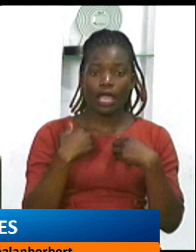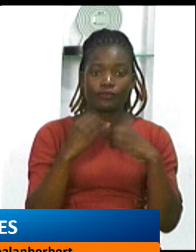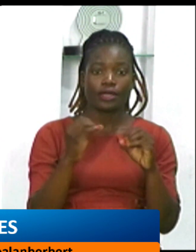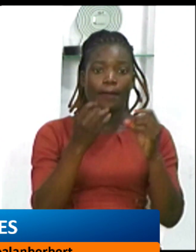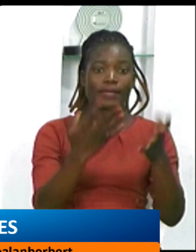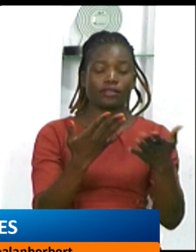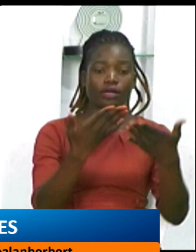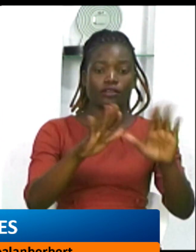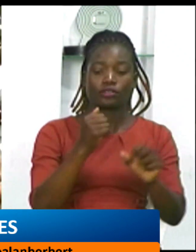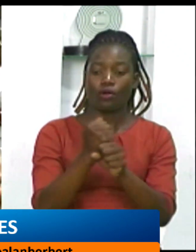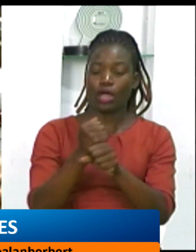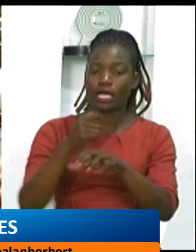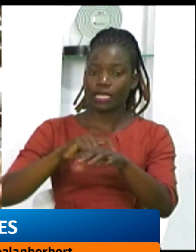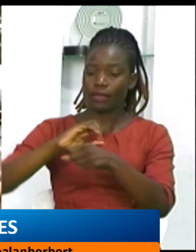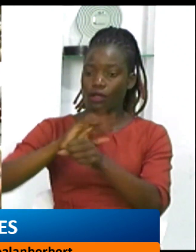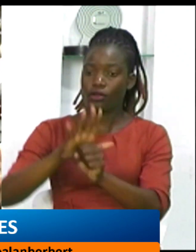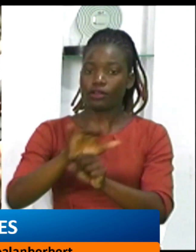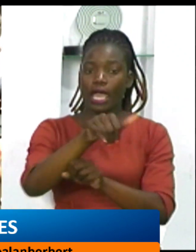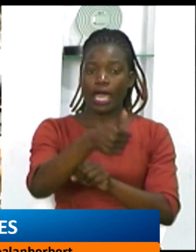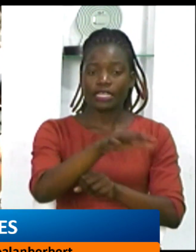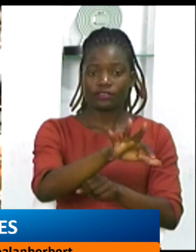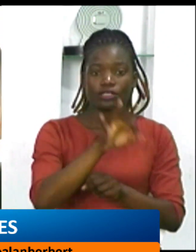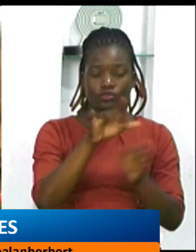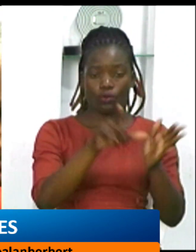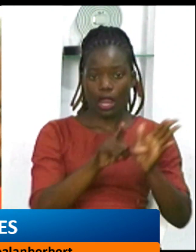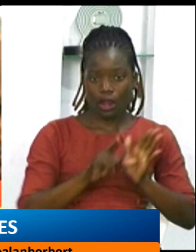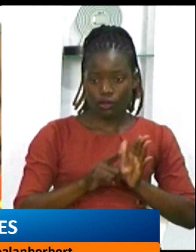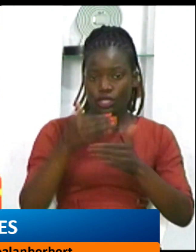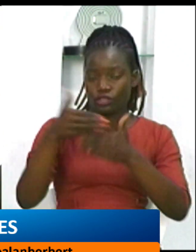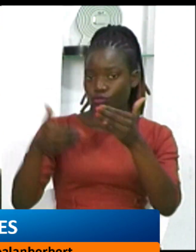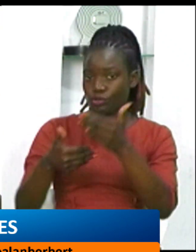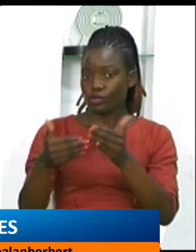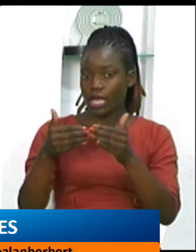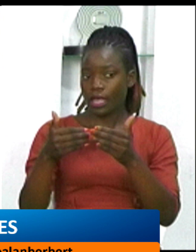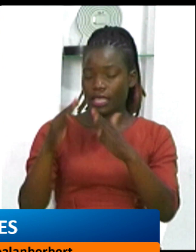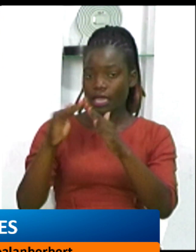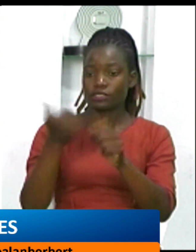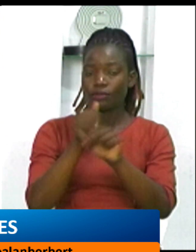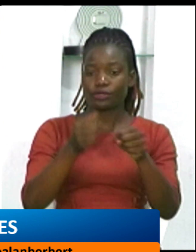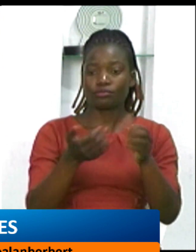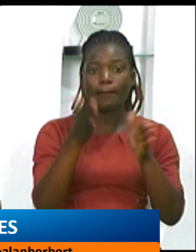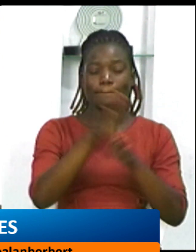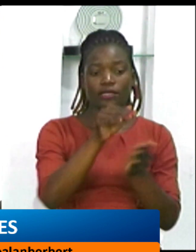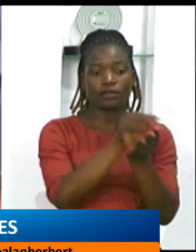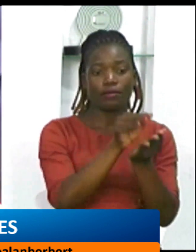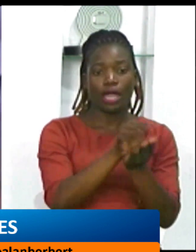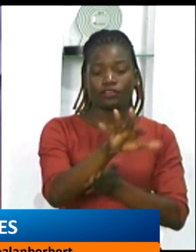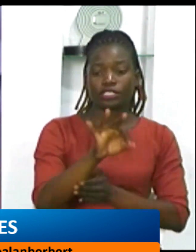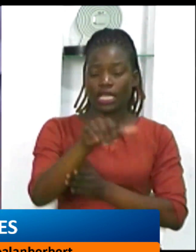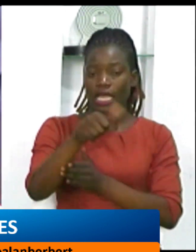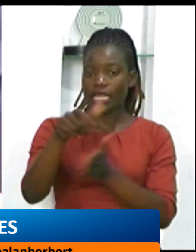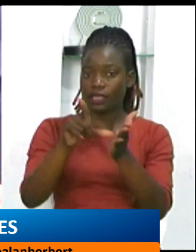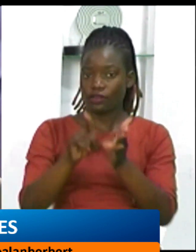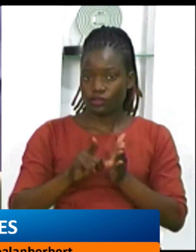walipoteza kazi wakati wa corona, wengine walichukua loan kujenga nayo. Huwezi rudi kwa bank tena kuchukua tena loan.